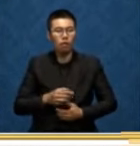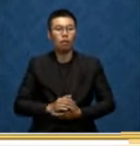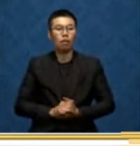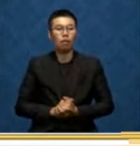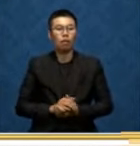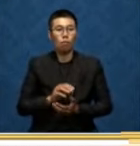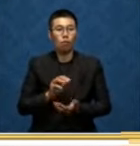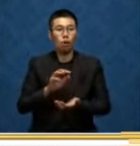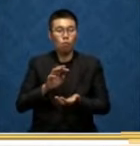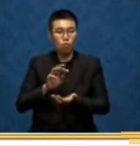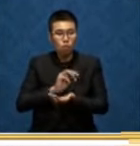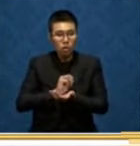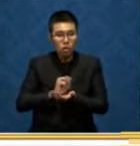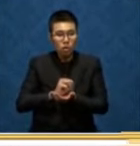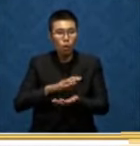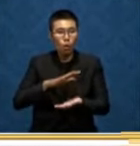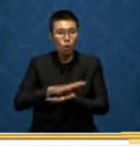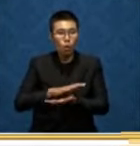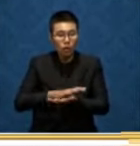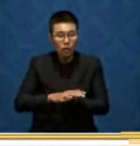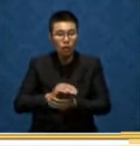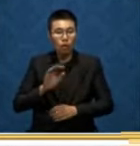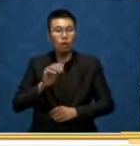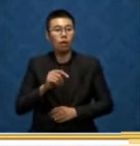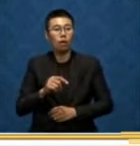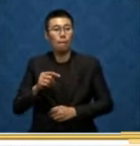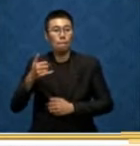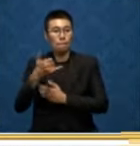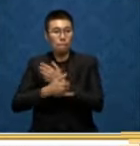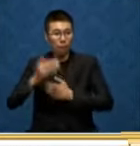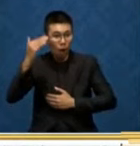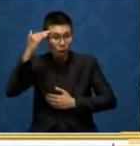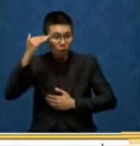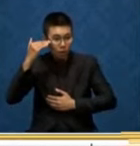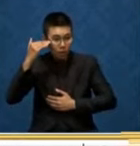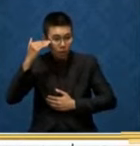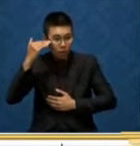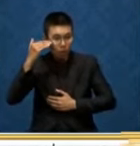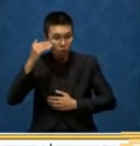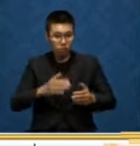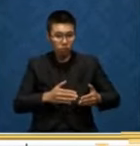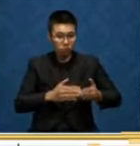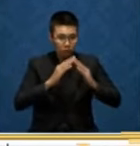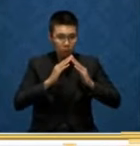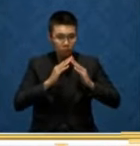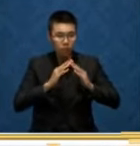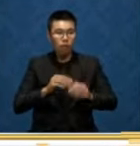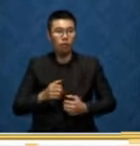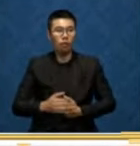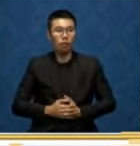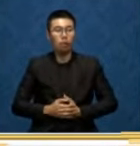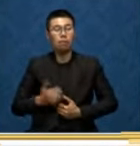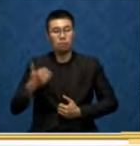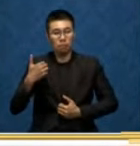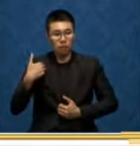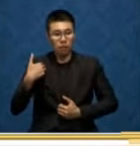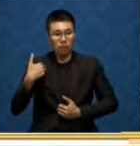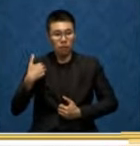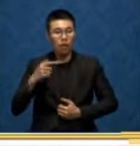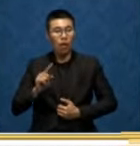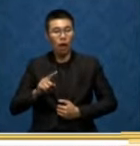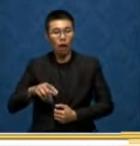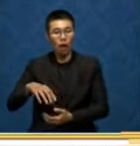ชาติจากเกาหลีใต้ซึ่งไม่หวังผลกำไรเลยนะคะแล้วก็มี Lincoln House School Thailand อยู่ตรงรัง